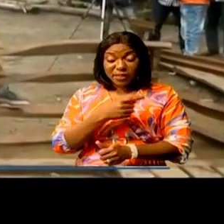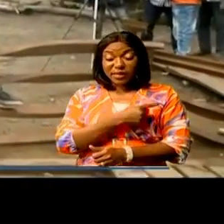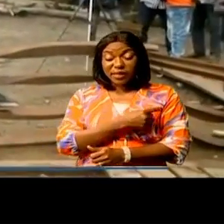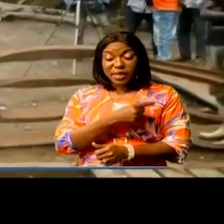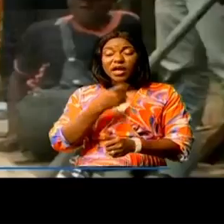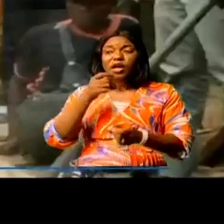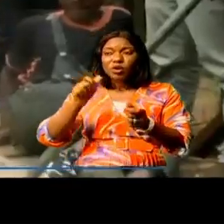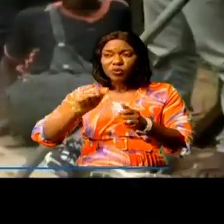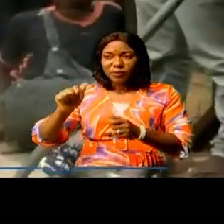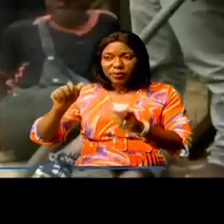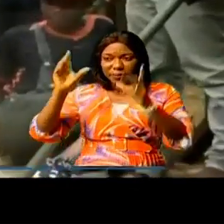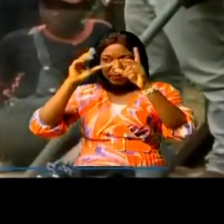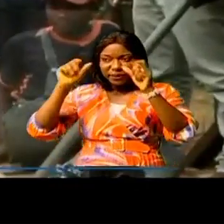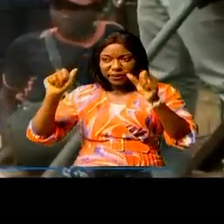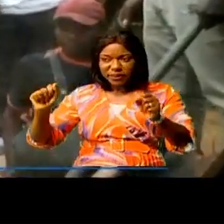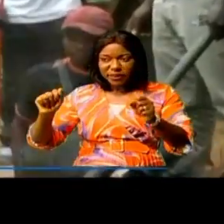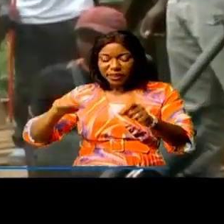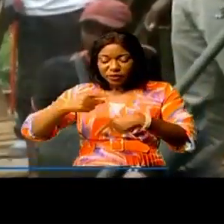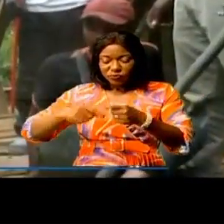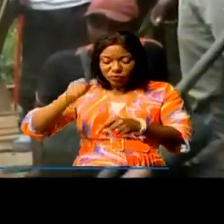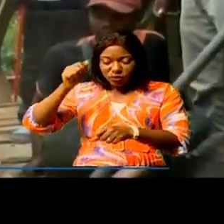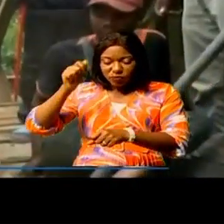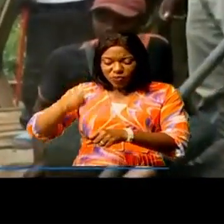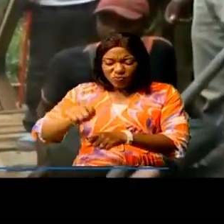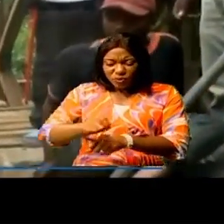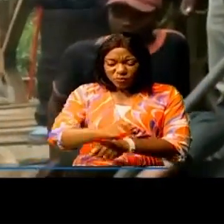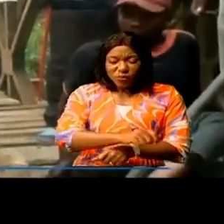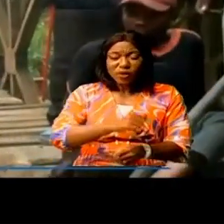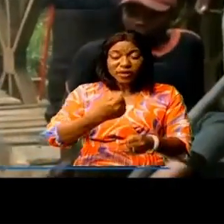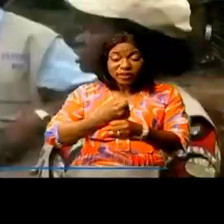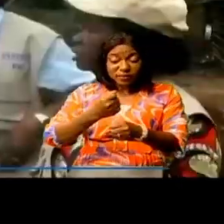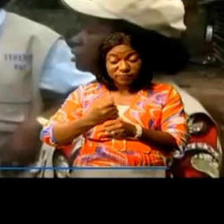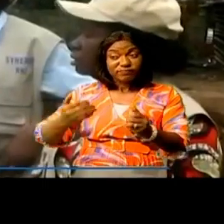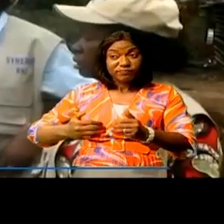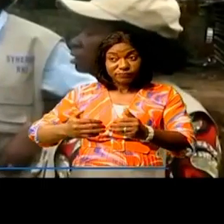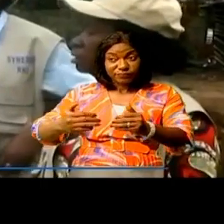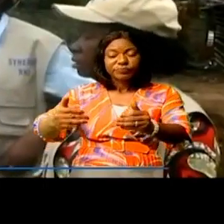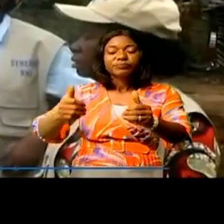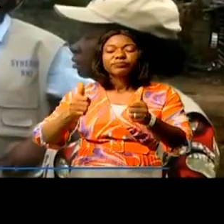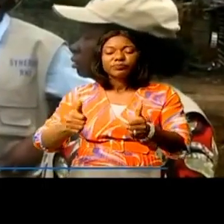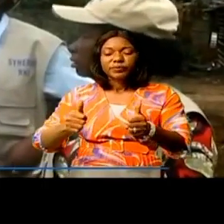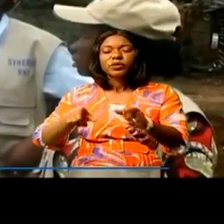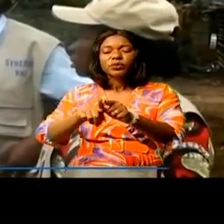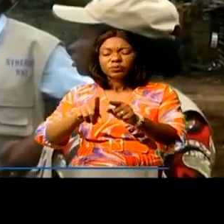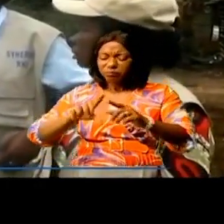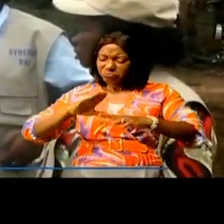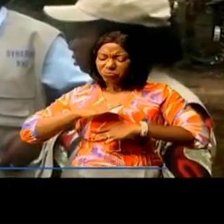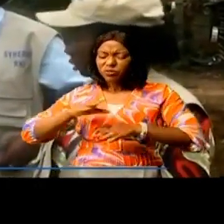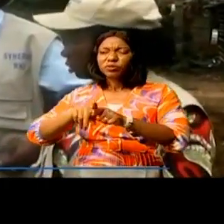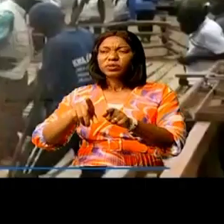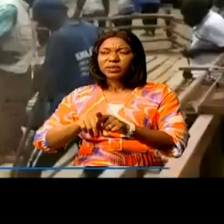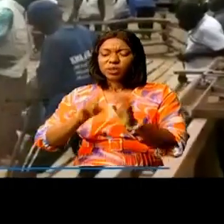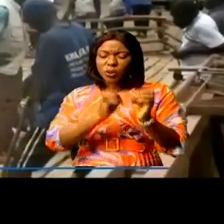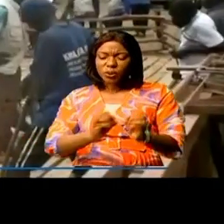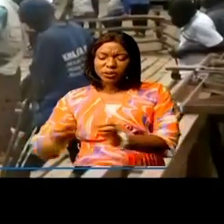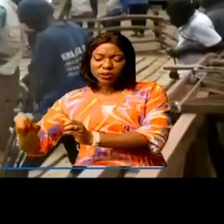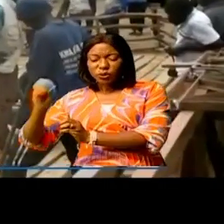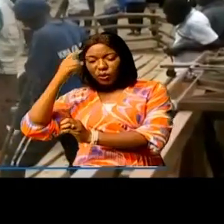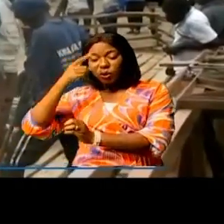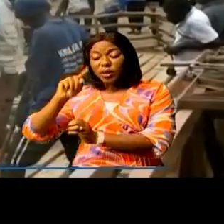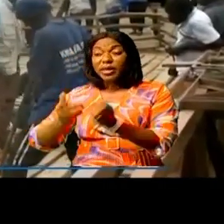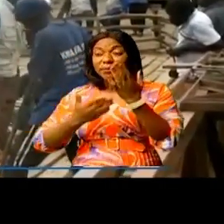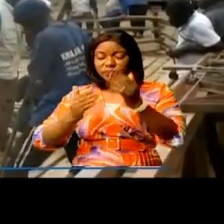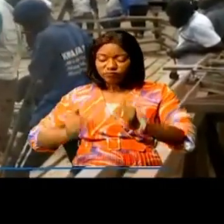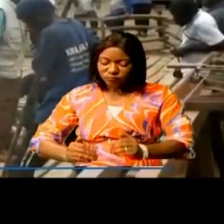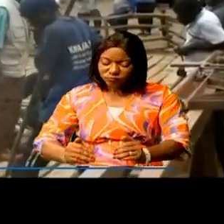Guinguele, vice-présidente de la synergie, estime que les travaux sur ce pont sont satisfaisants et que son organisation compte